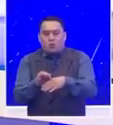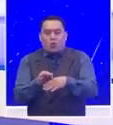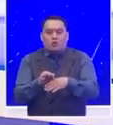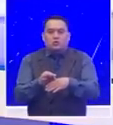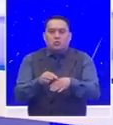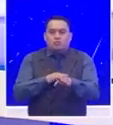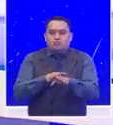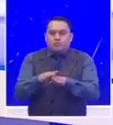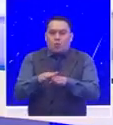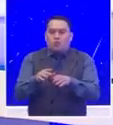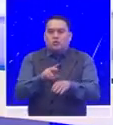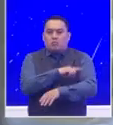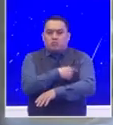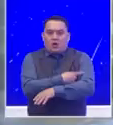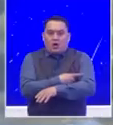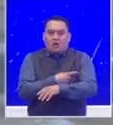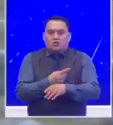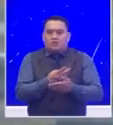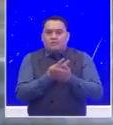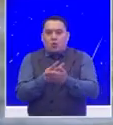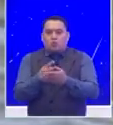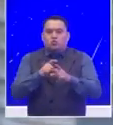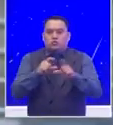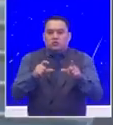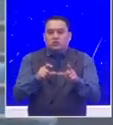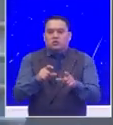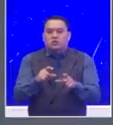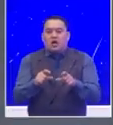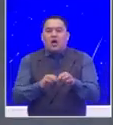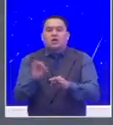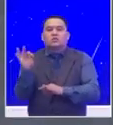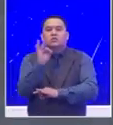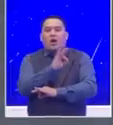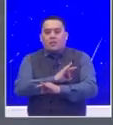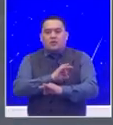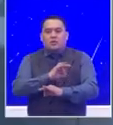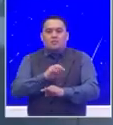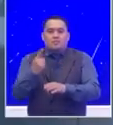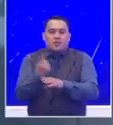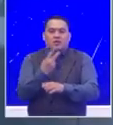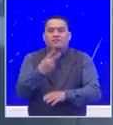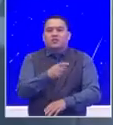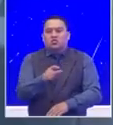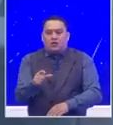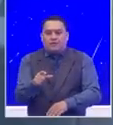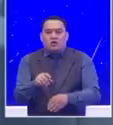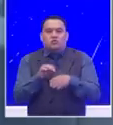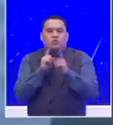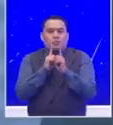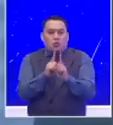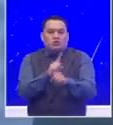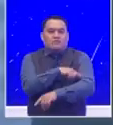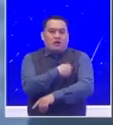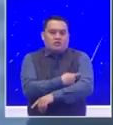из переполненных больниц региона Гранд-Эст в медучреждения на западе страны. В первом рейсе 20 пациентов и сопровождающие их